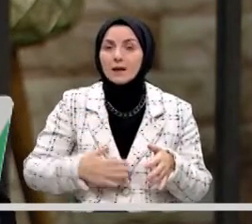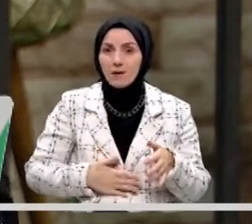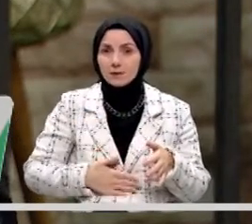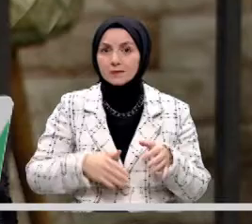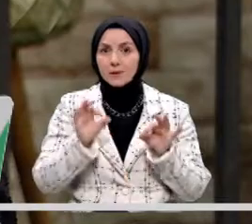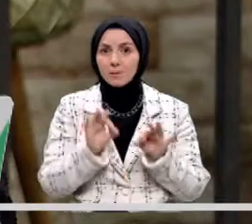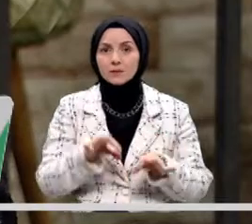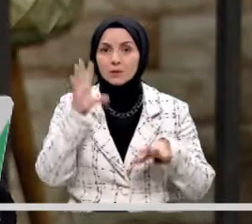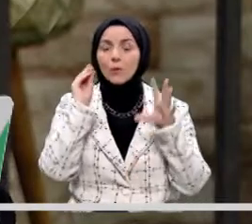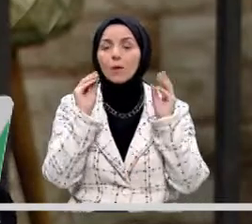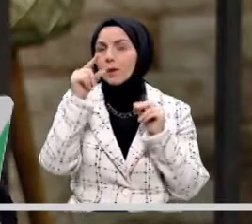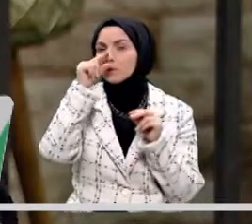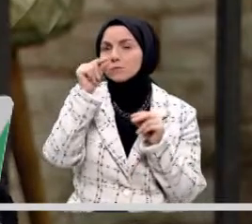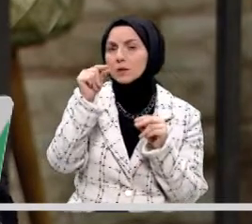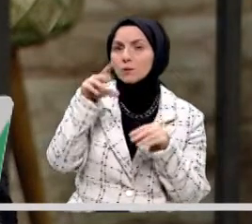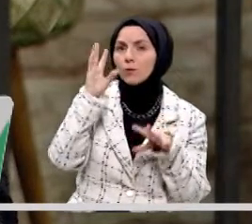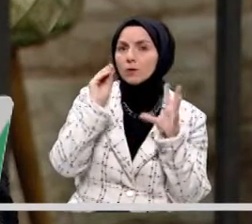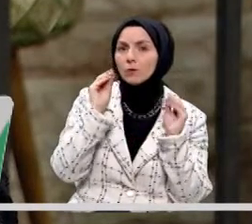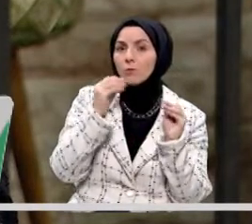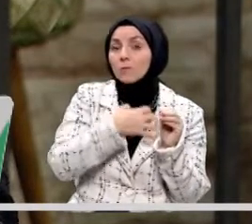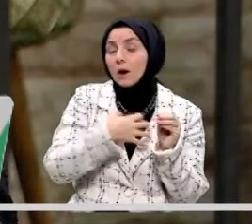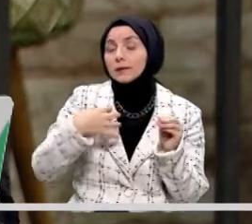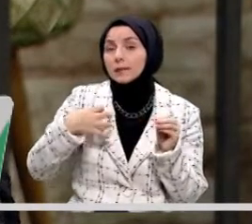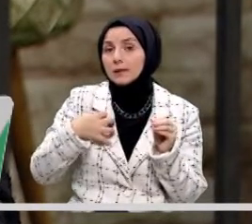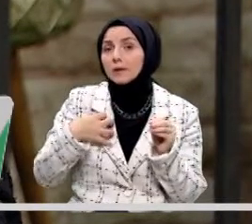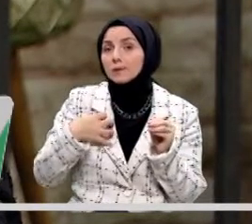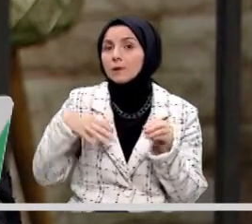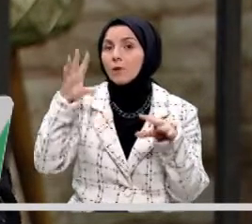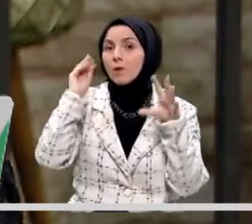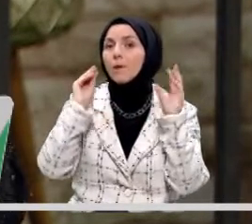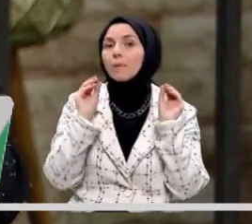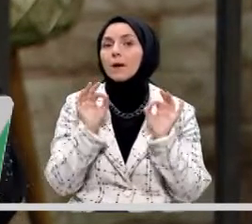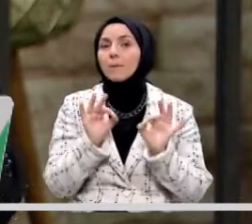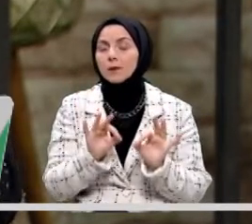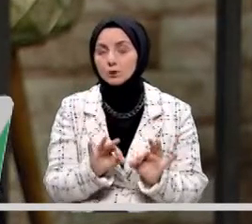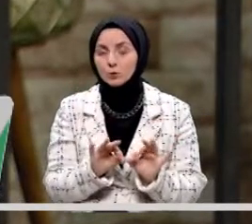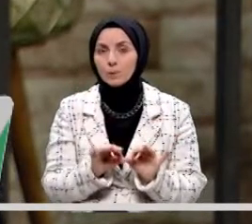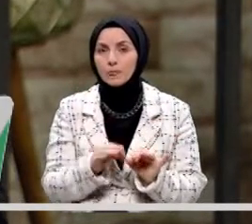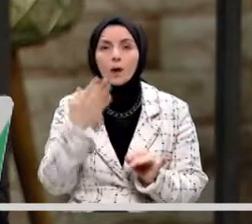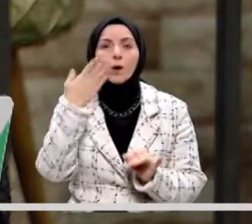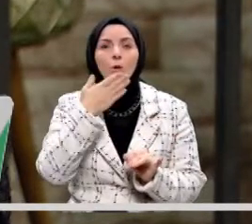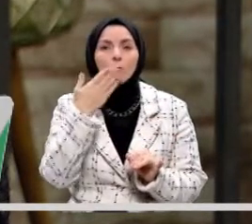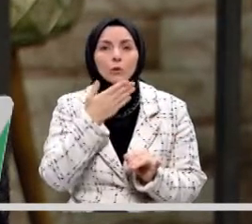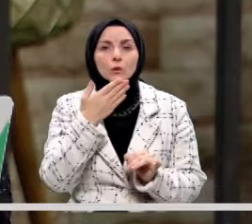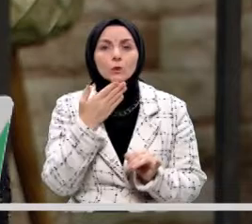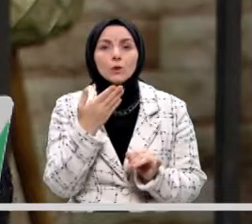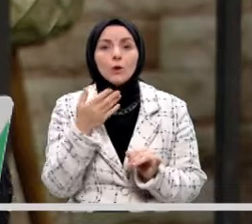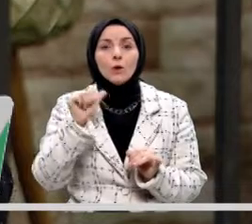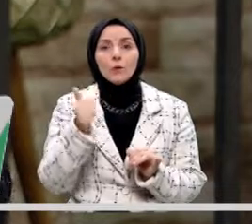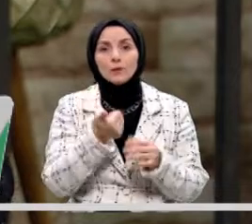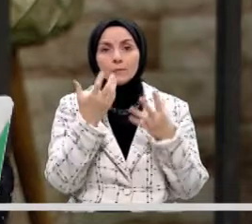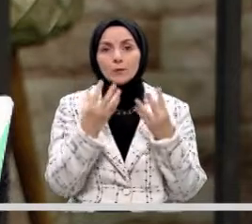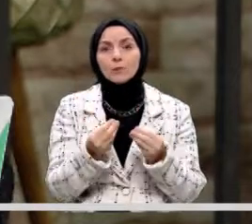anneden öğreniyor şimdi okul öncesinde en önemli noktamız ilkokuldan önce oluşacak